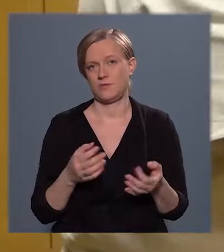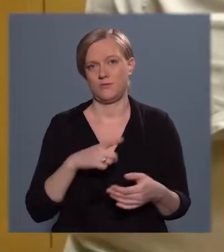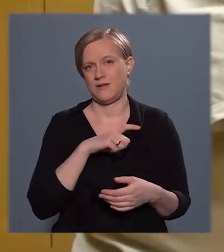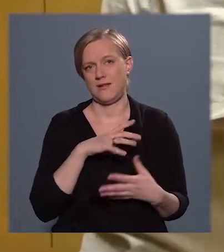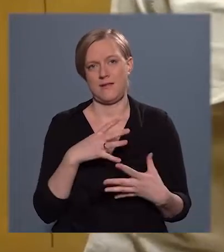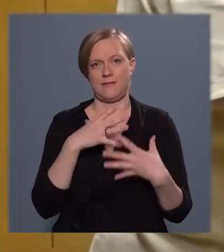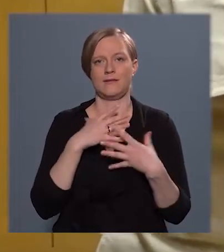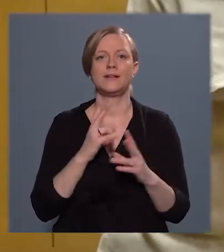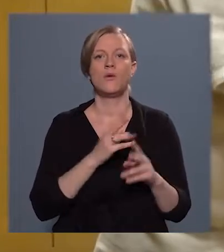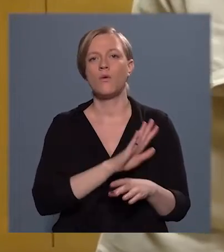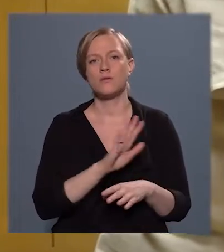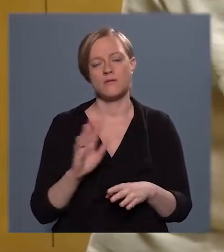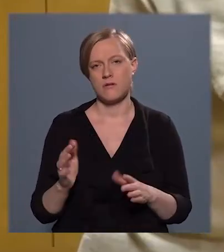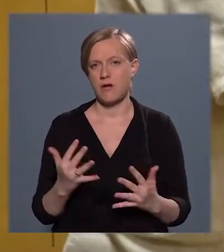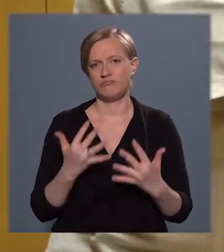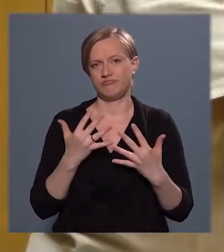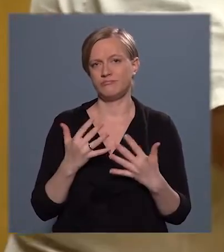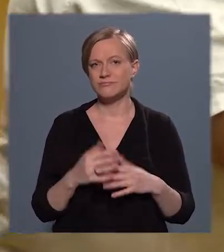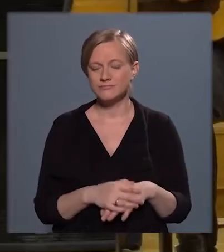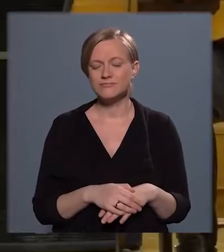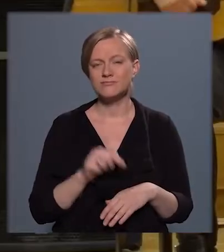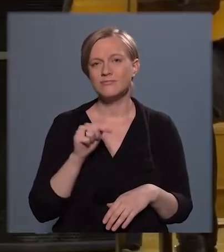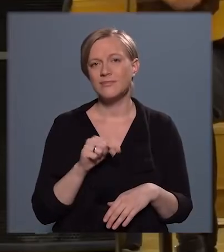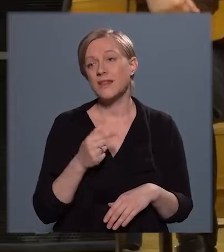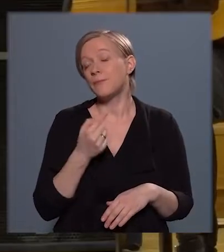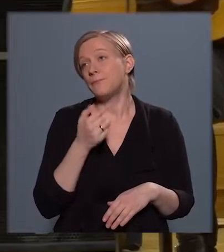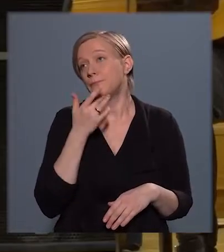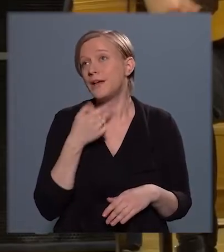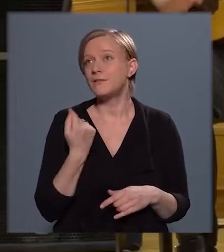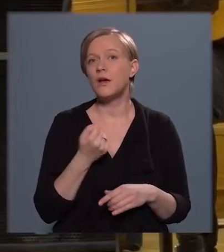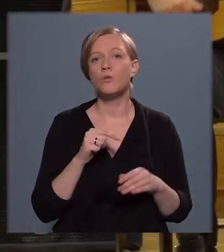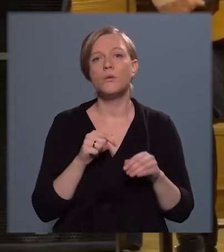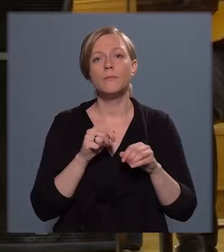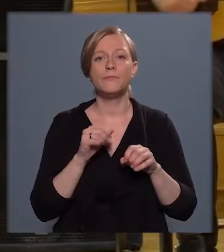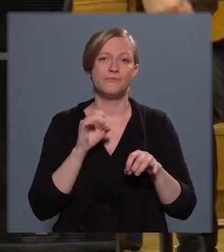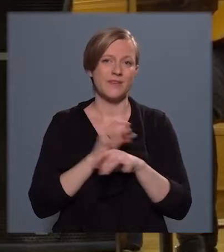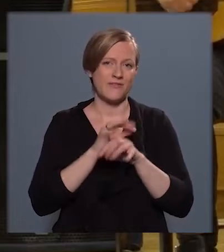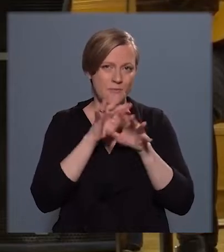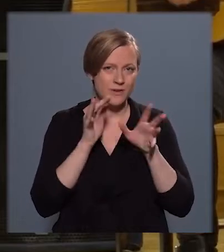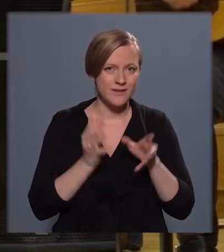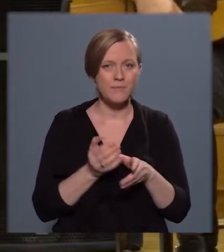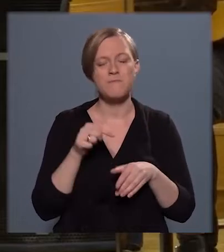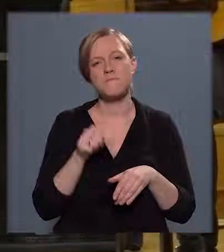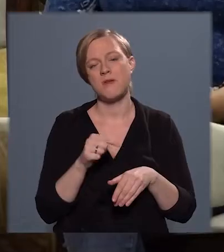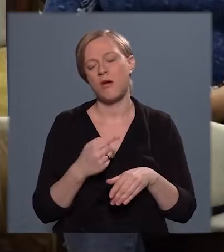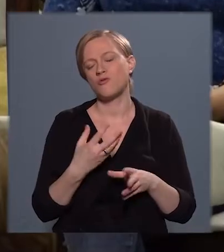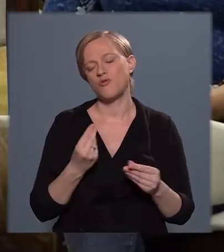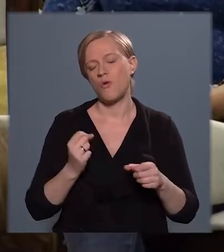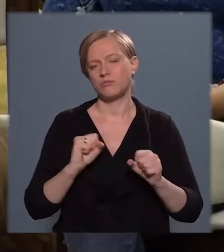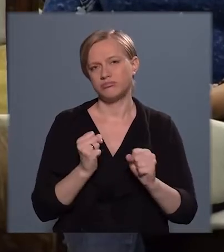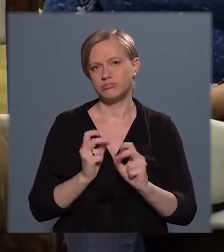dolog, hogy kit hogyan érint, de mi például a pandémia alatt jó sok lehetőségünk volt arra, hogy